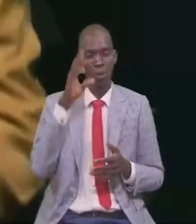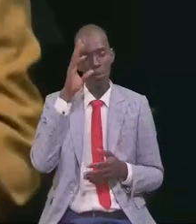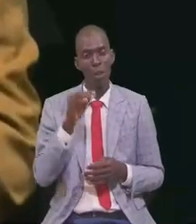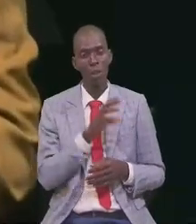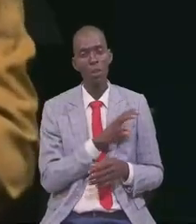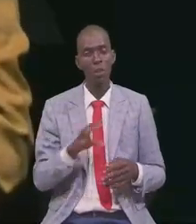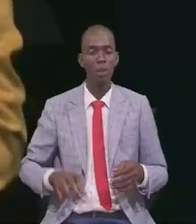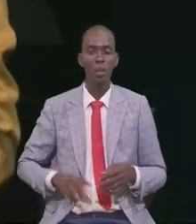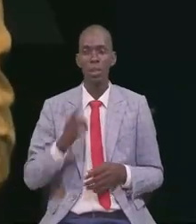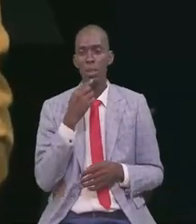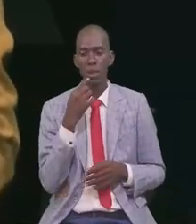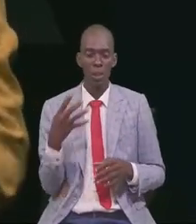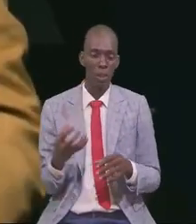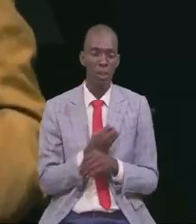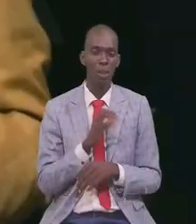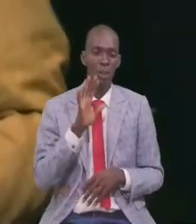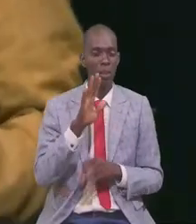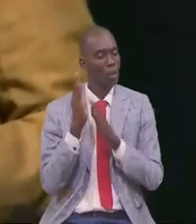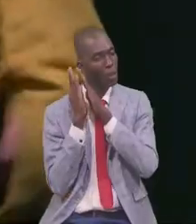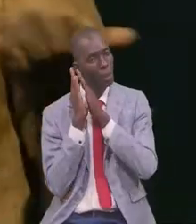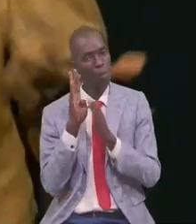dit, prends ton lit